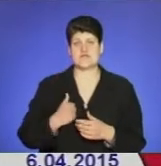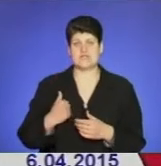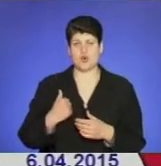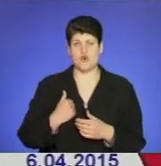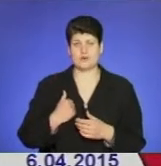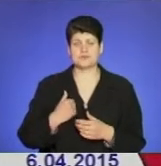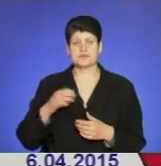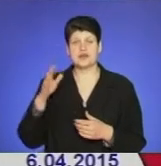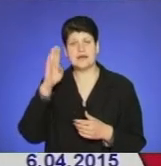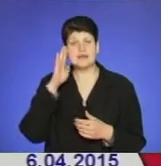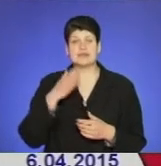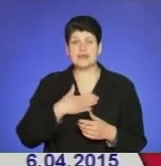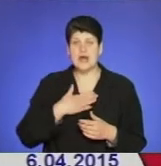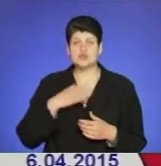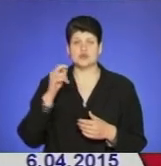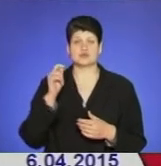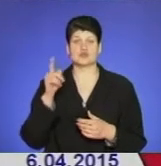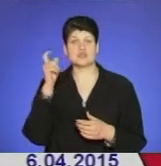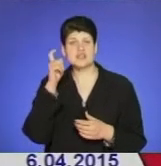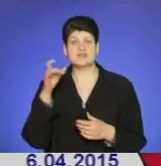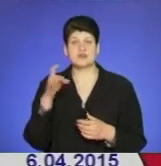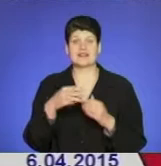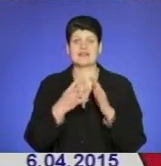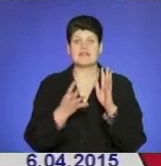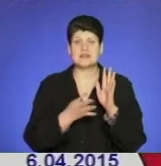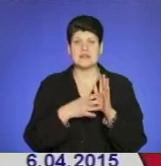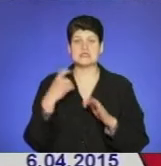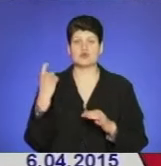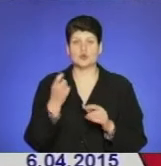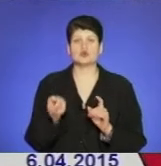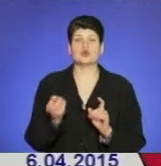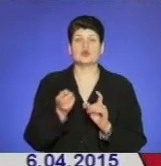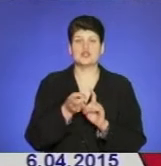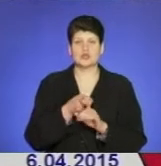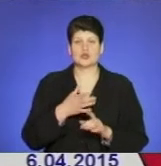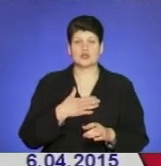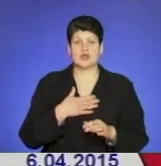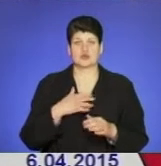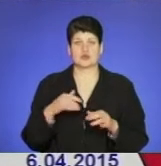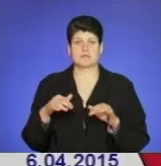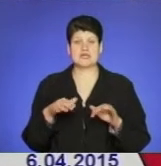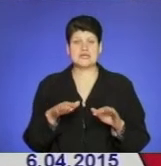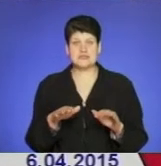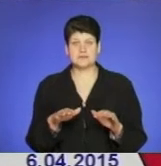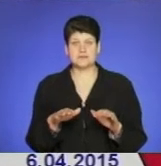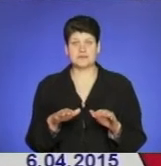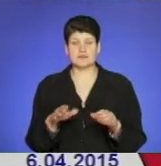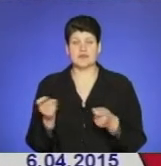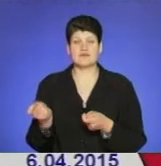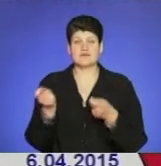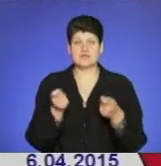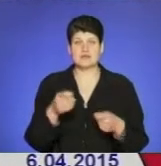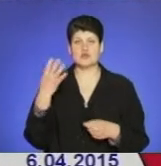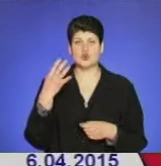Наш Чортківський район, у нас 19 господарств, долучилися до цієї нашої місії. Веземо разом 40